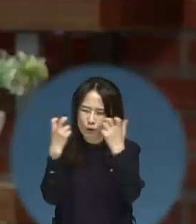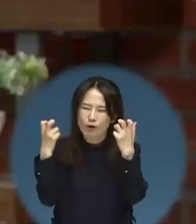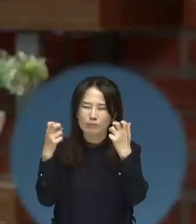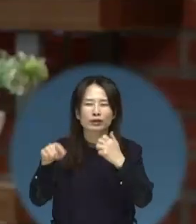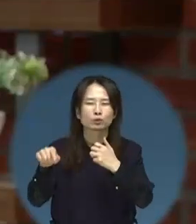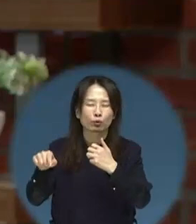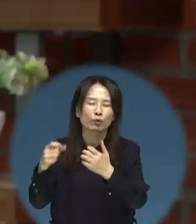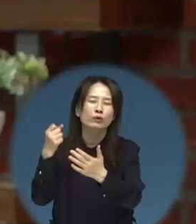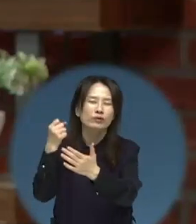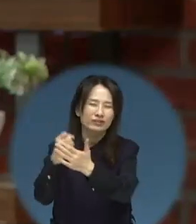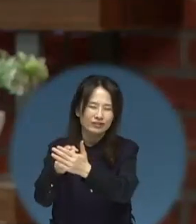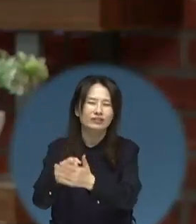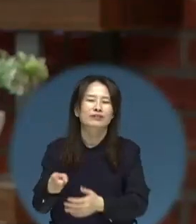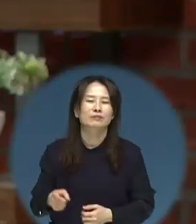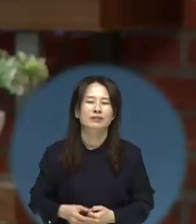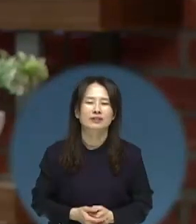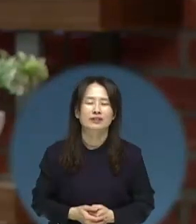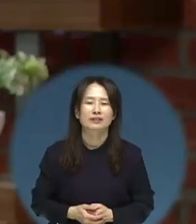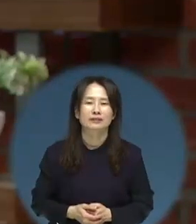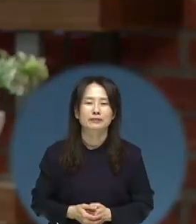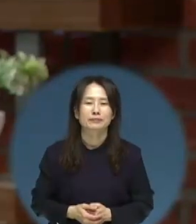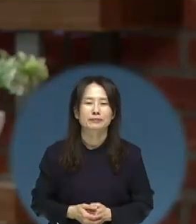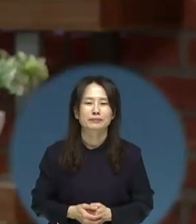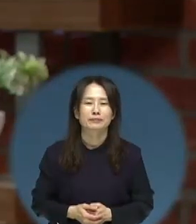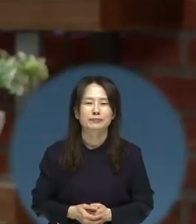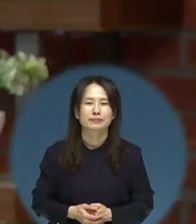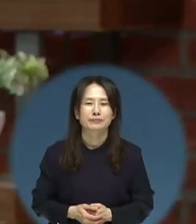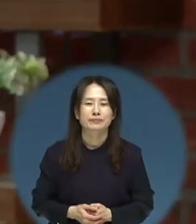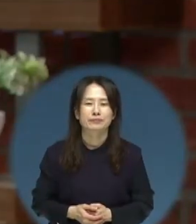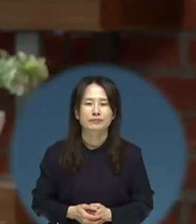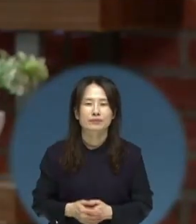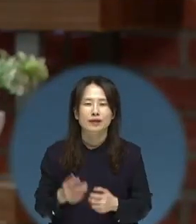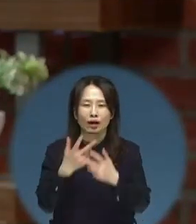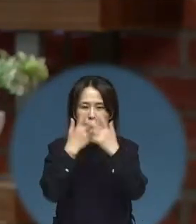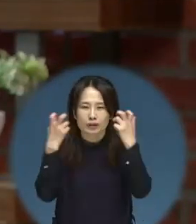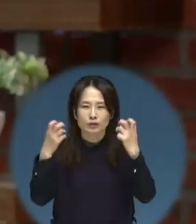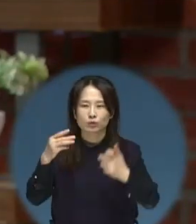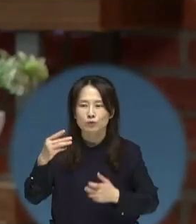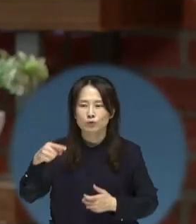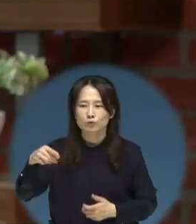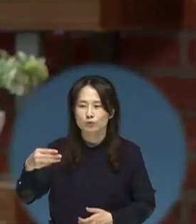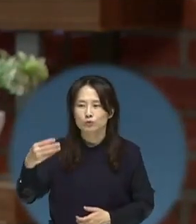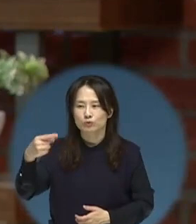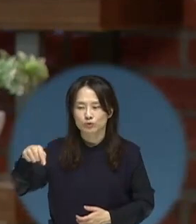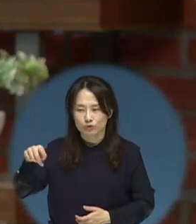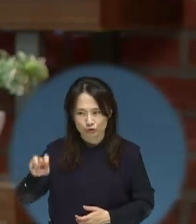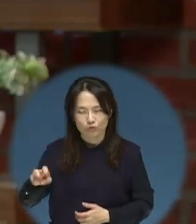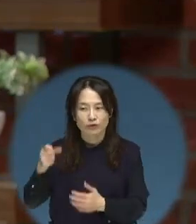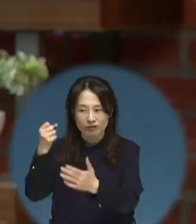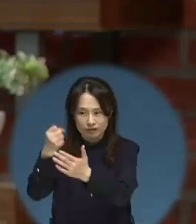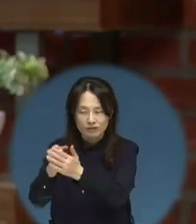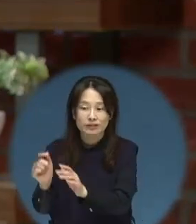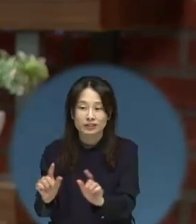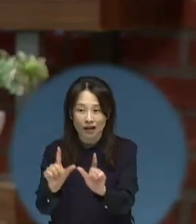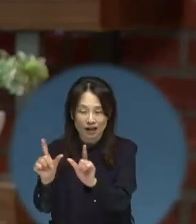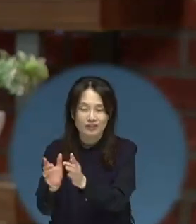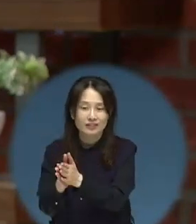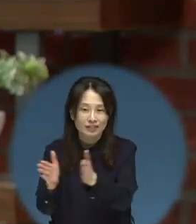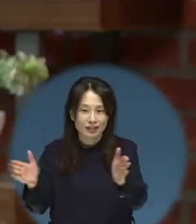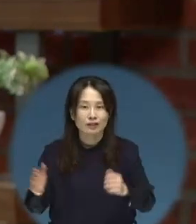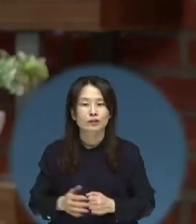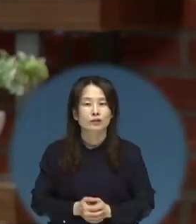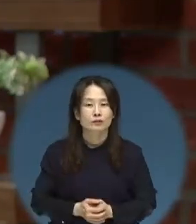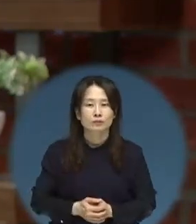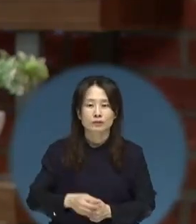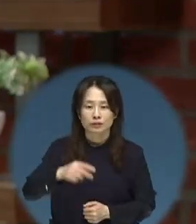세계 여행을 떠나다가 만난 곳이 지금 툴룸이에요. 멕시코 툴룸. 네. 스리랑카는? 스리랑카는 재밌는 건데